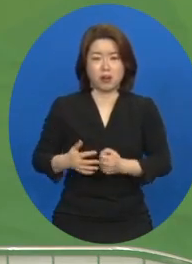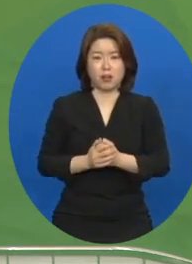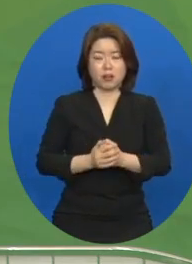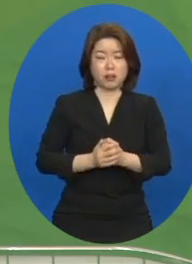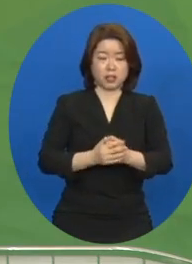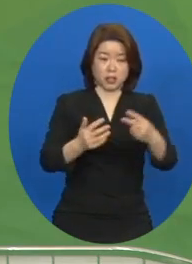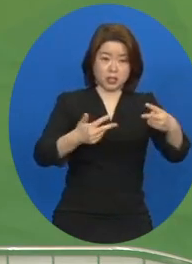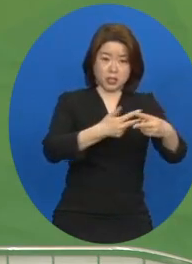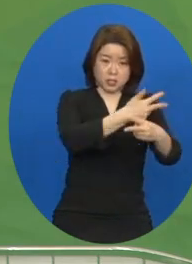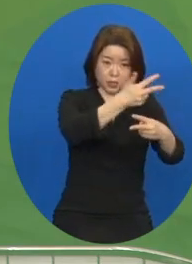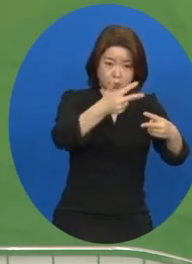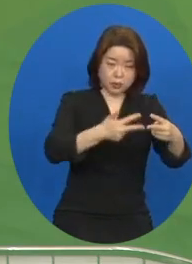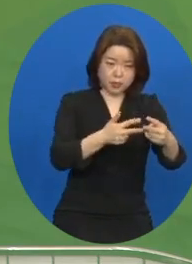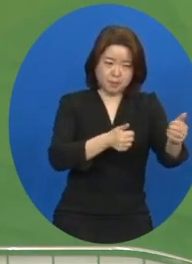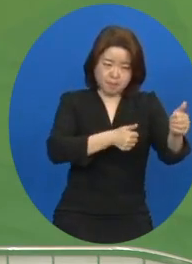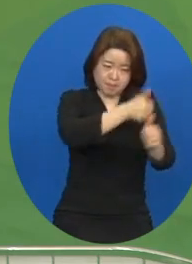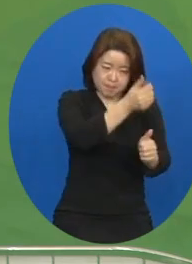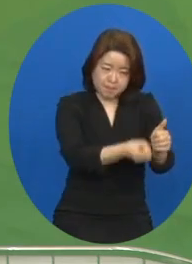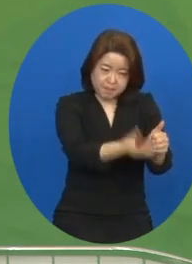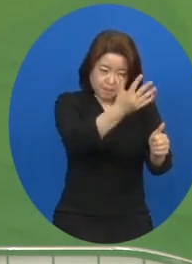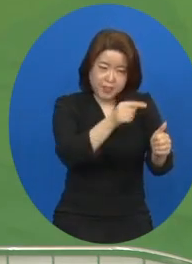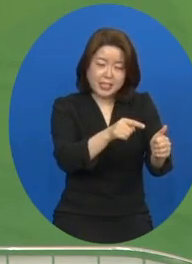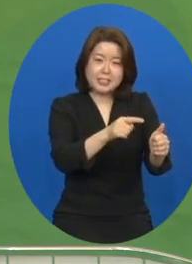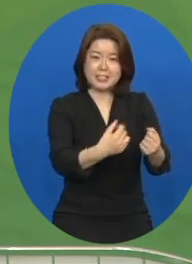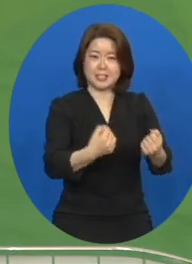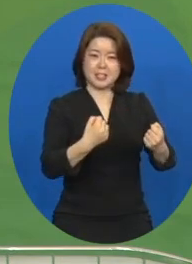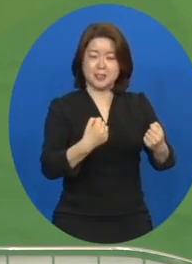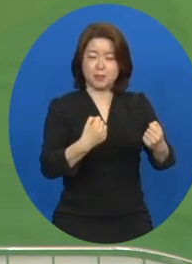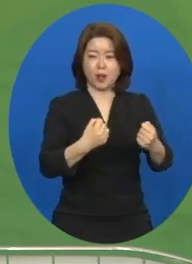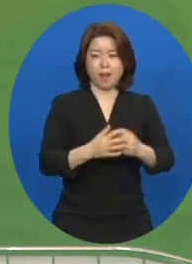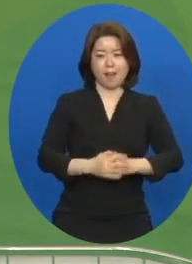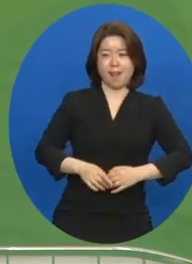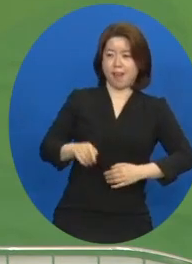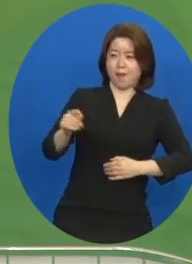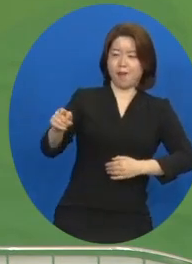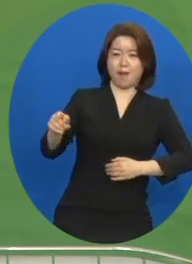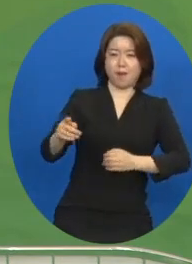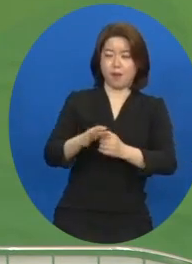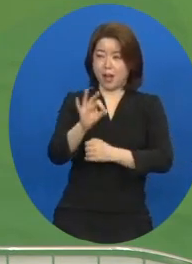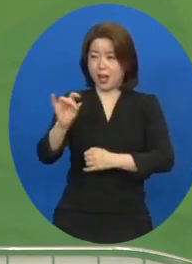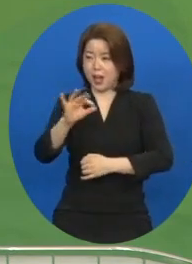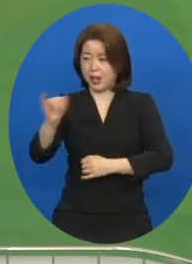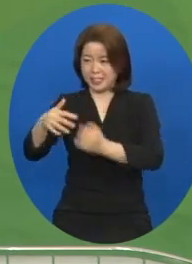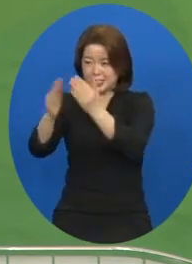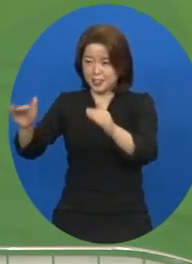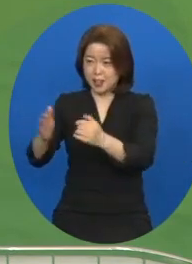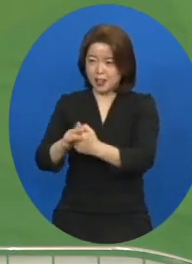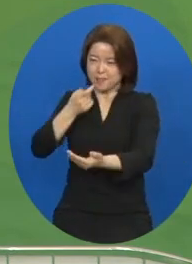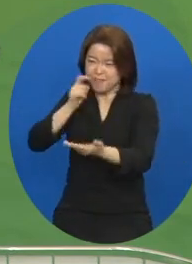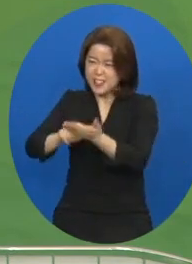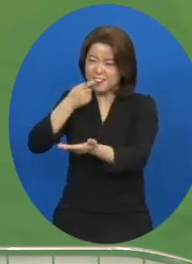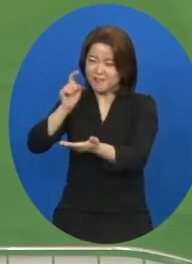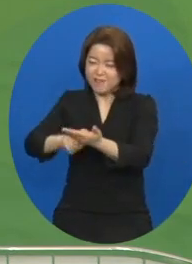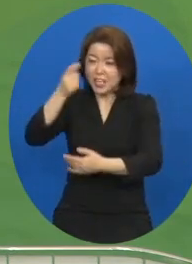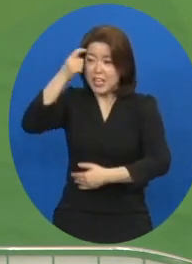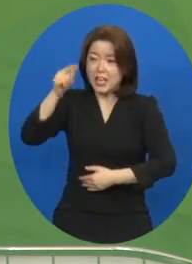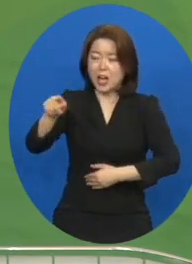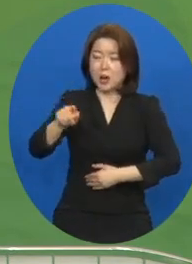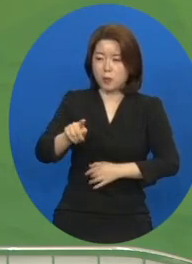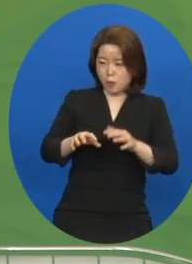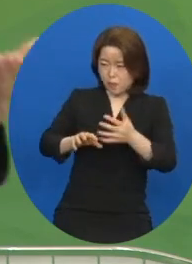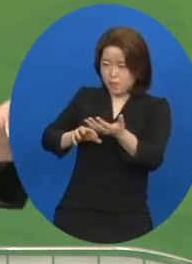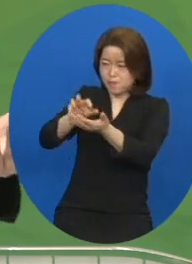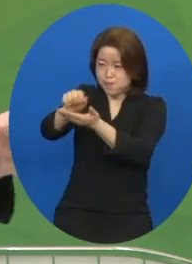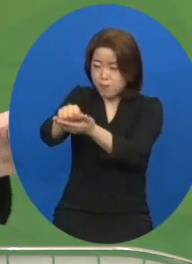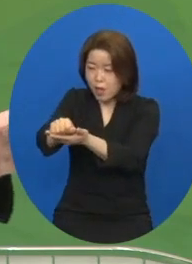여리고성을 이긴 그 여파로 그냥 사기 충천해서 아이성도 금방 무너뜨릴 줄 알고 갔어요.